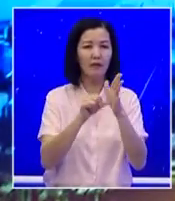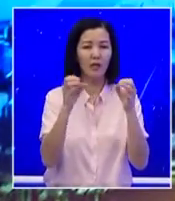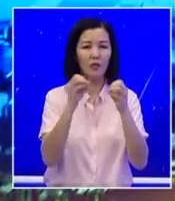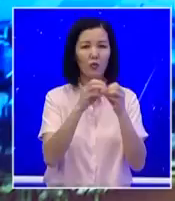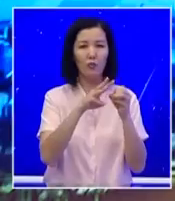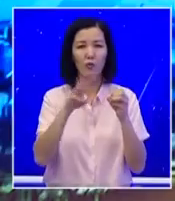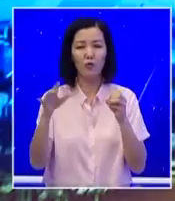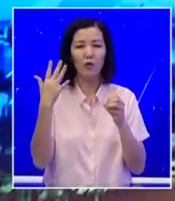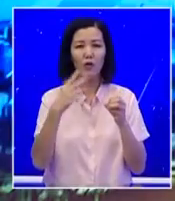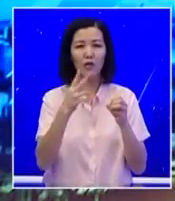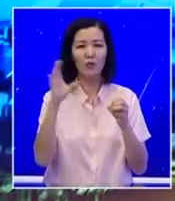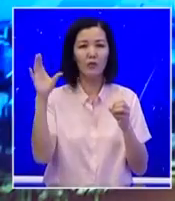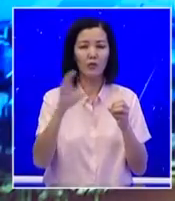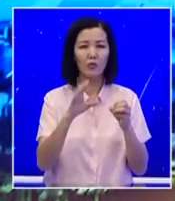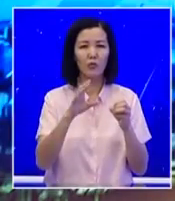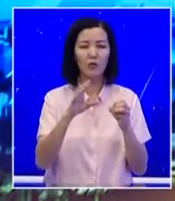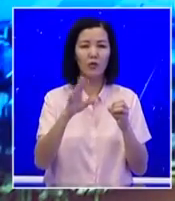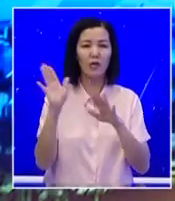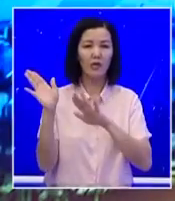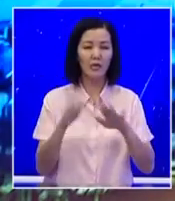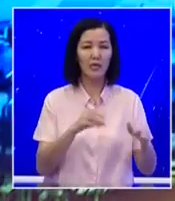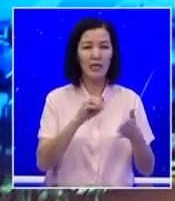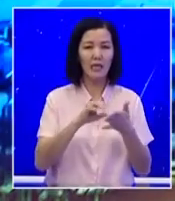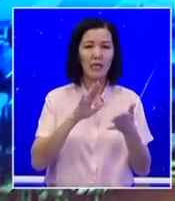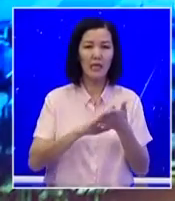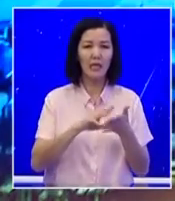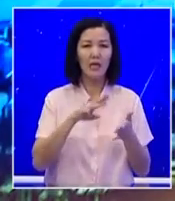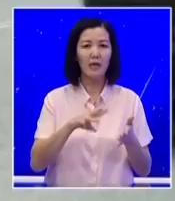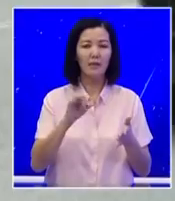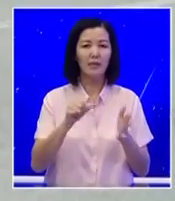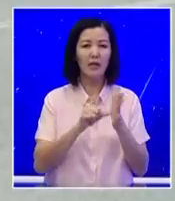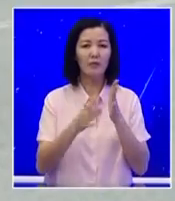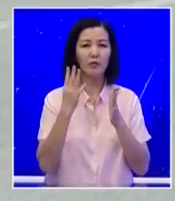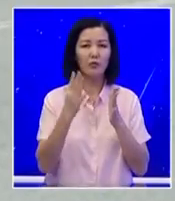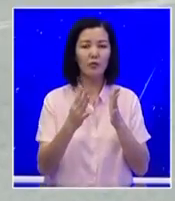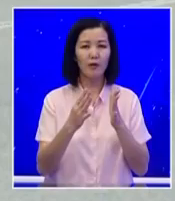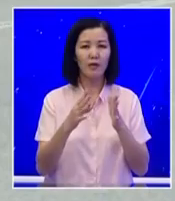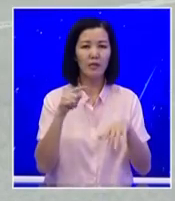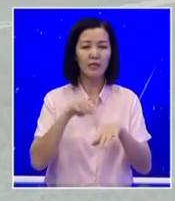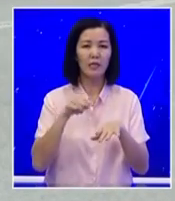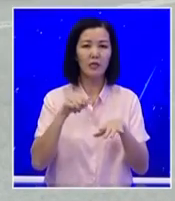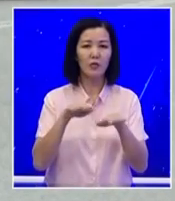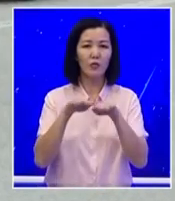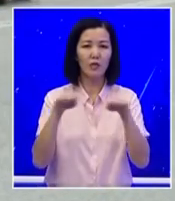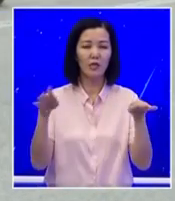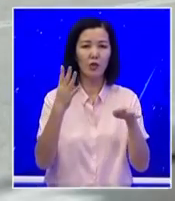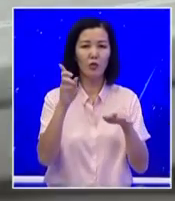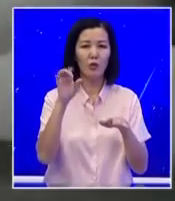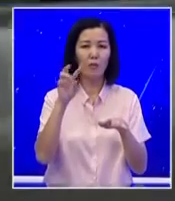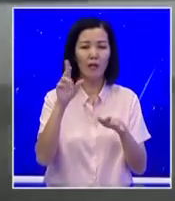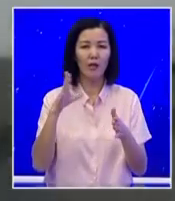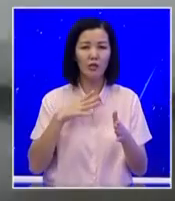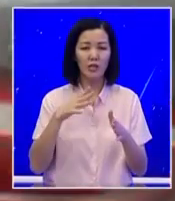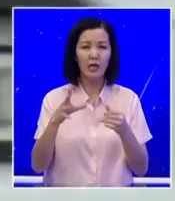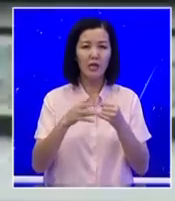минут 52 секунд кеткенде тіркелді. МСК 64 бағытында сезілу деңгейі 4 балға жеткен.